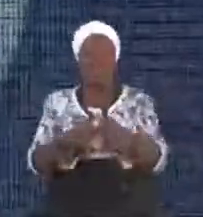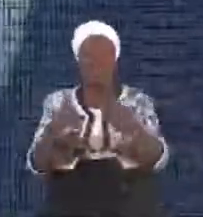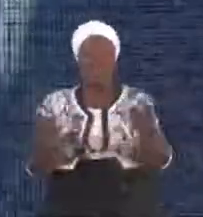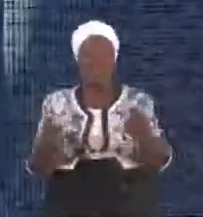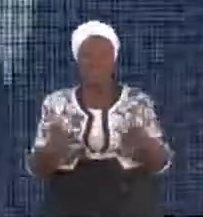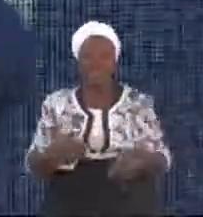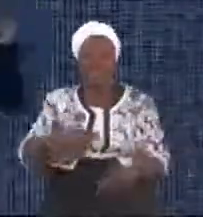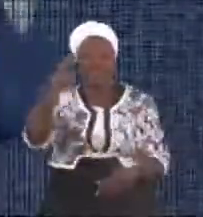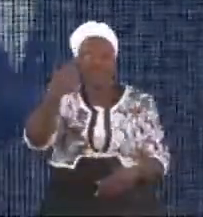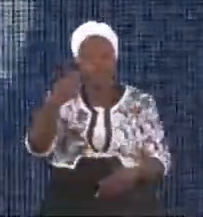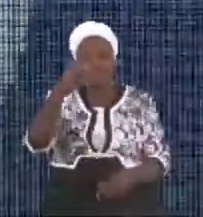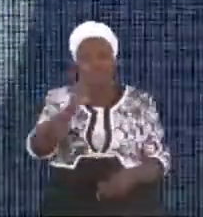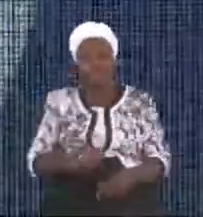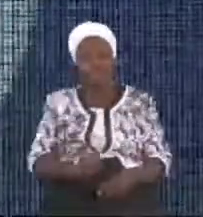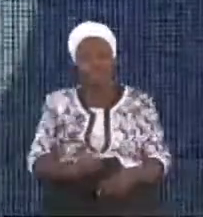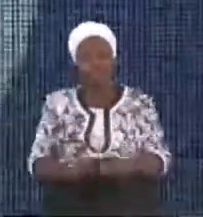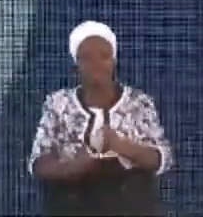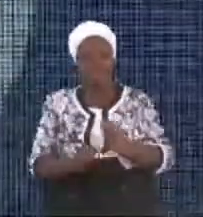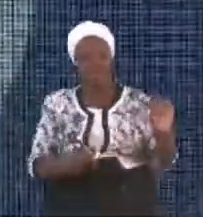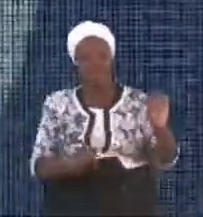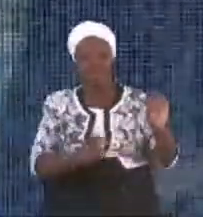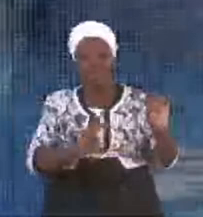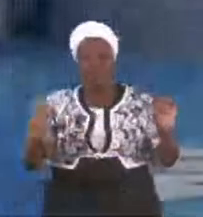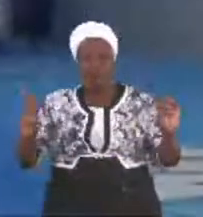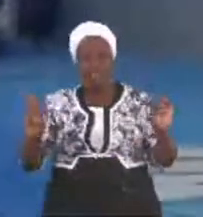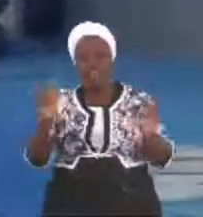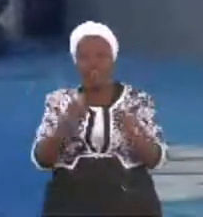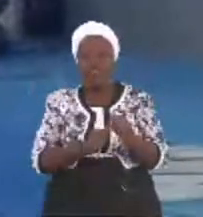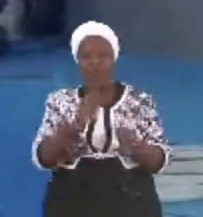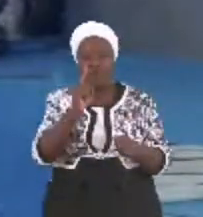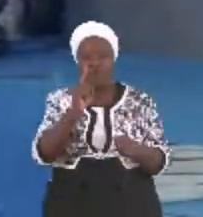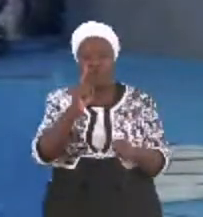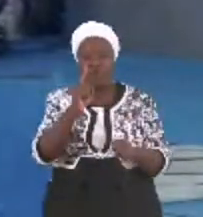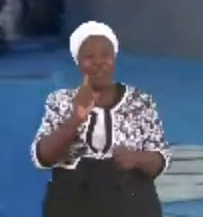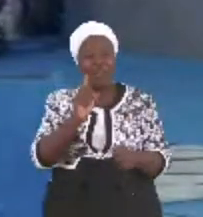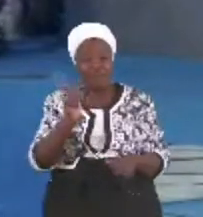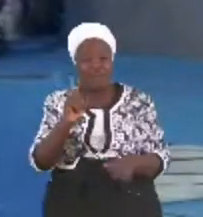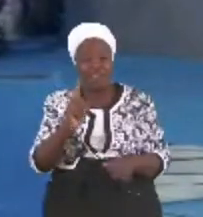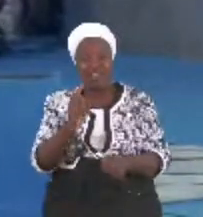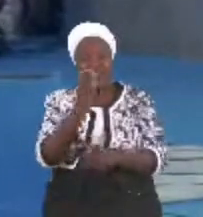Au nord, sud, est, ouest. Tout le monde, quelque chose va se passer.